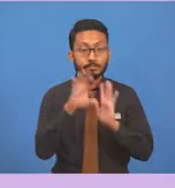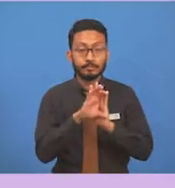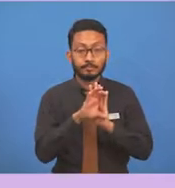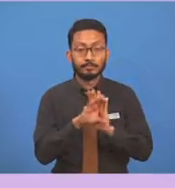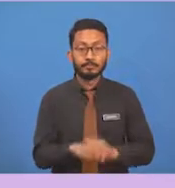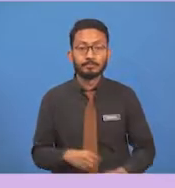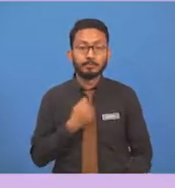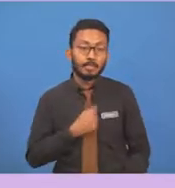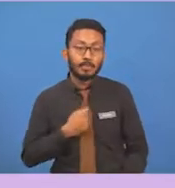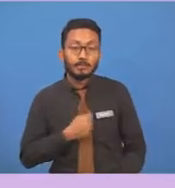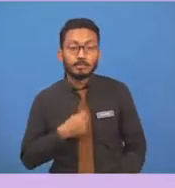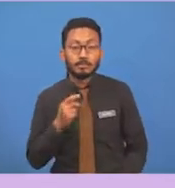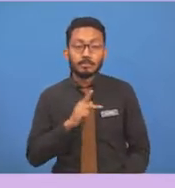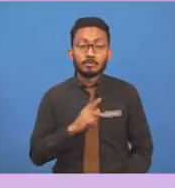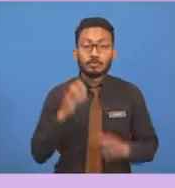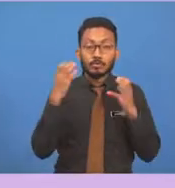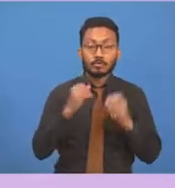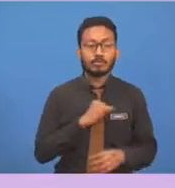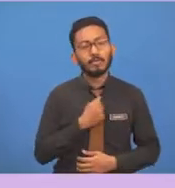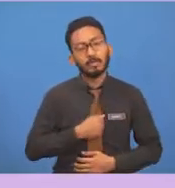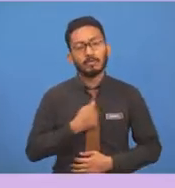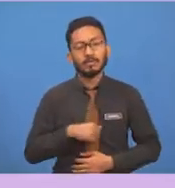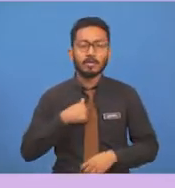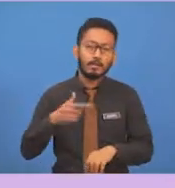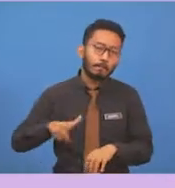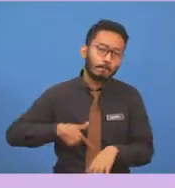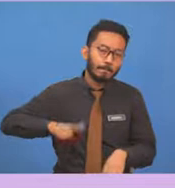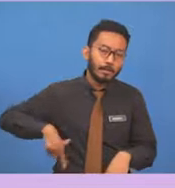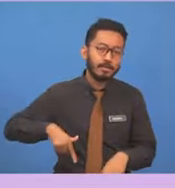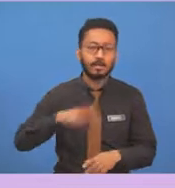Maafkan saya, cikgu. Saya datang lambat kerana bas sekolah rosak.